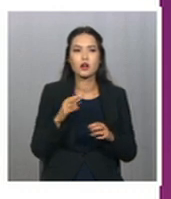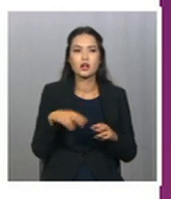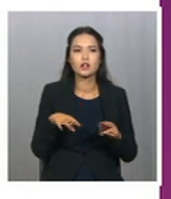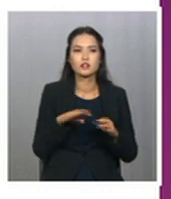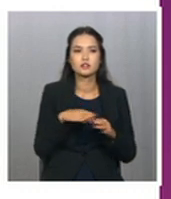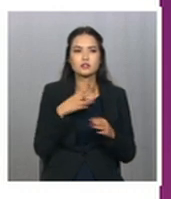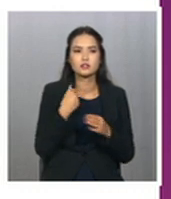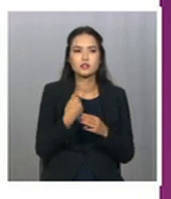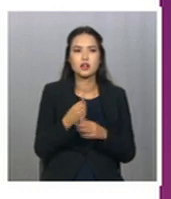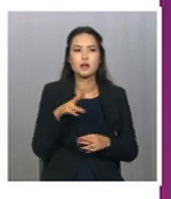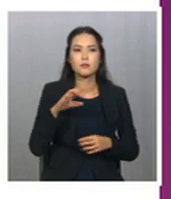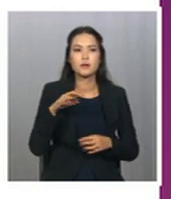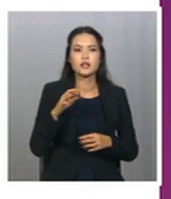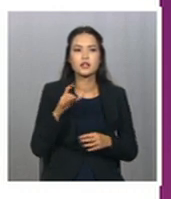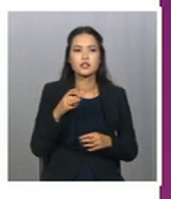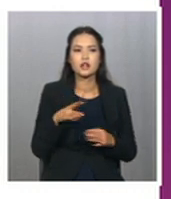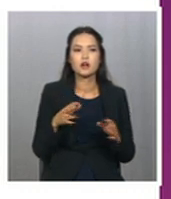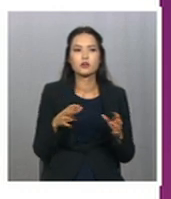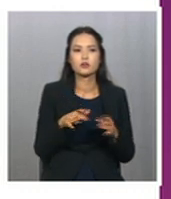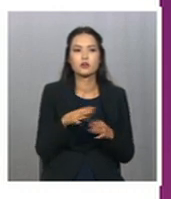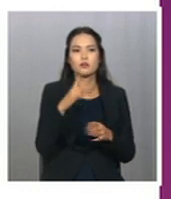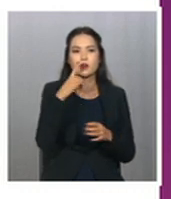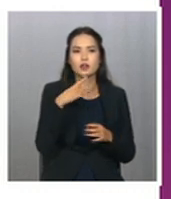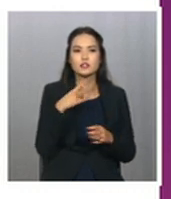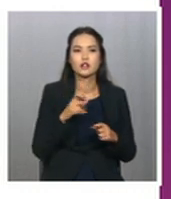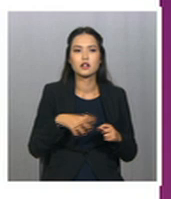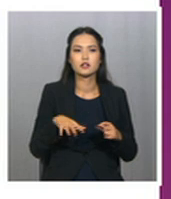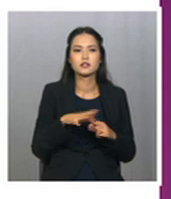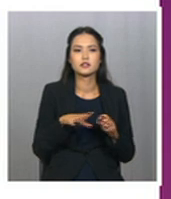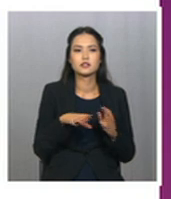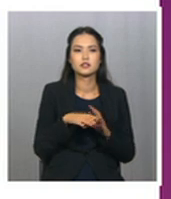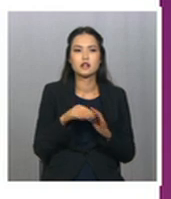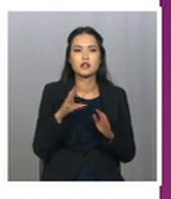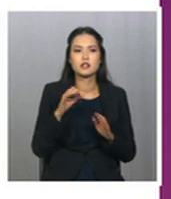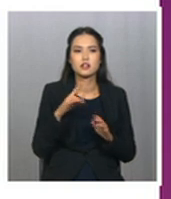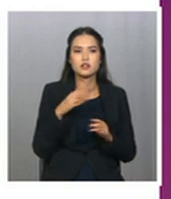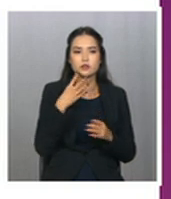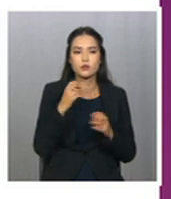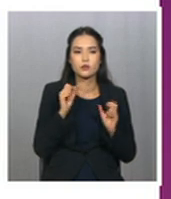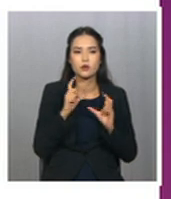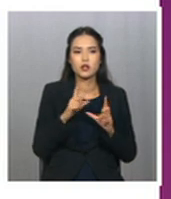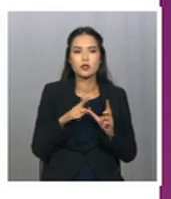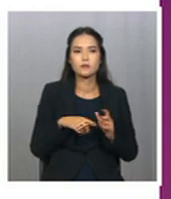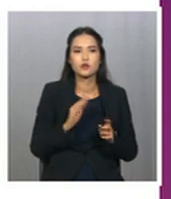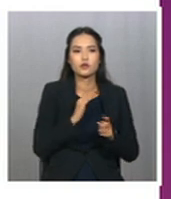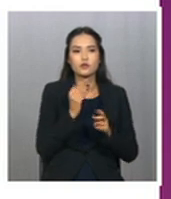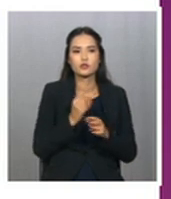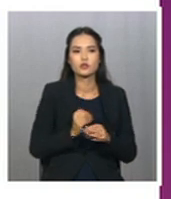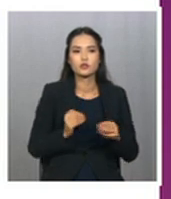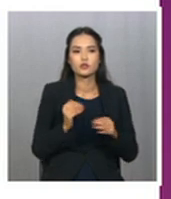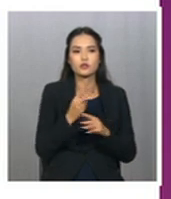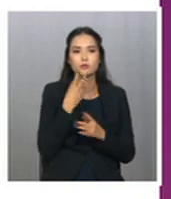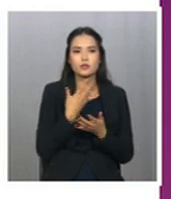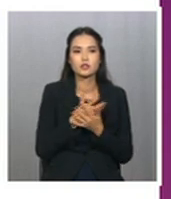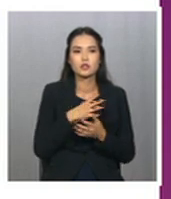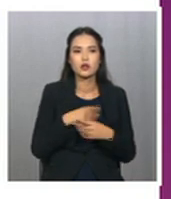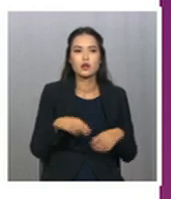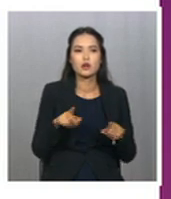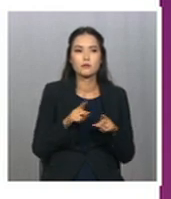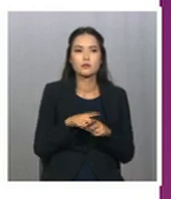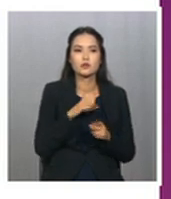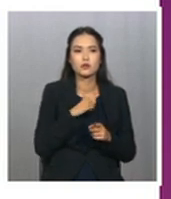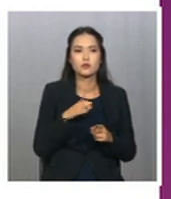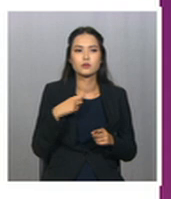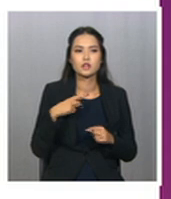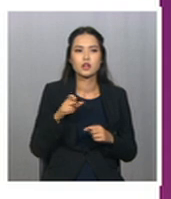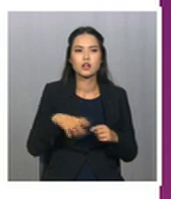атына петициялар жолдау қазақ халқының саяси сана-сезімін оянып, күшейе түскенін көрсетті. Мұның өзі